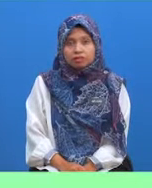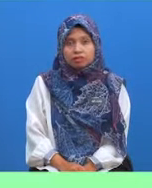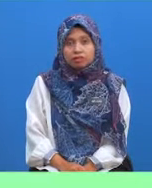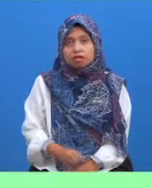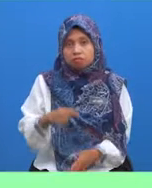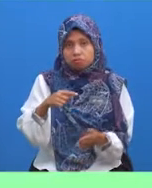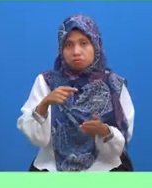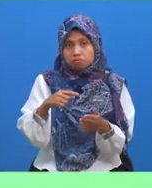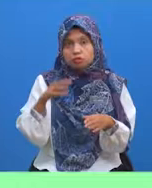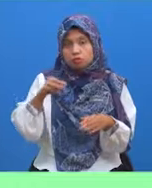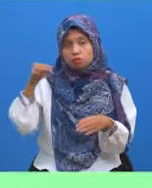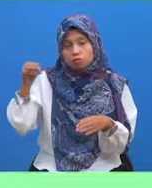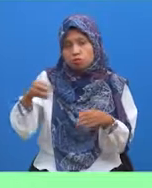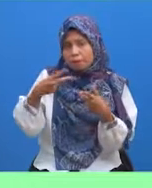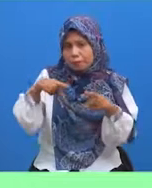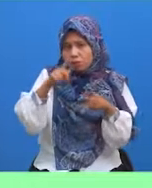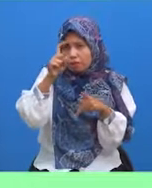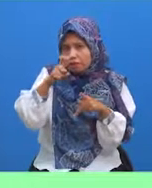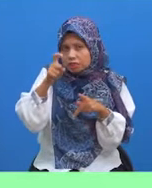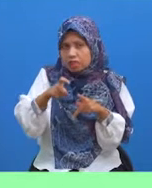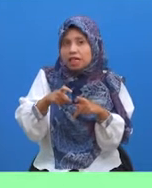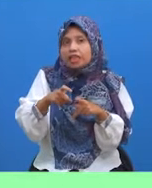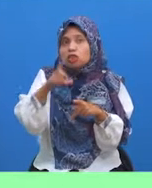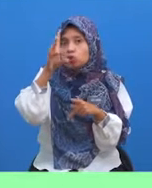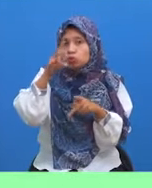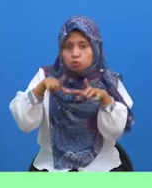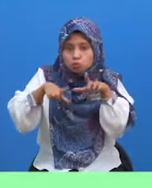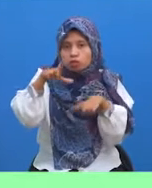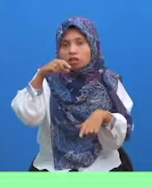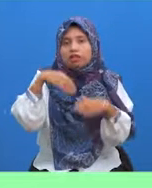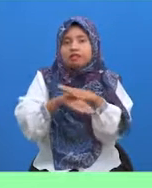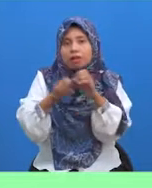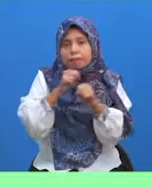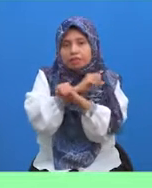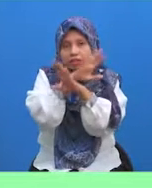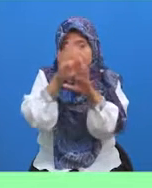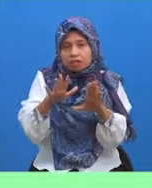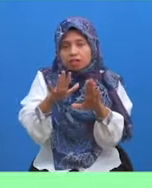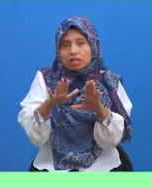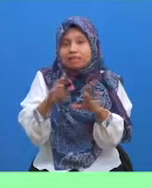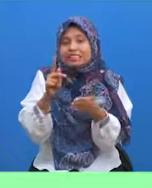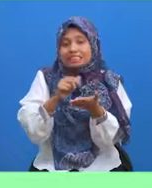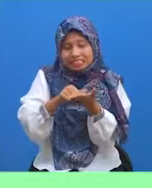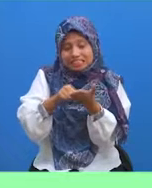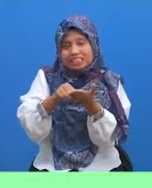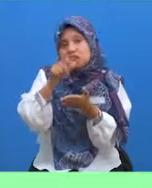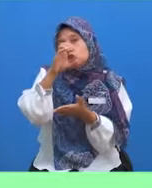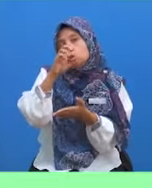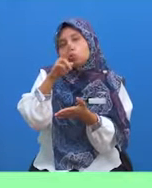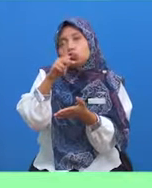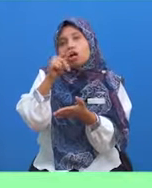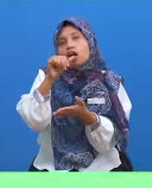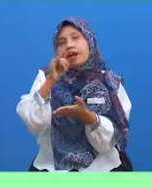disini murid perlu memastikan tujuh langkah dalam menerangkan kesan Cukai ke atas